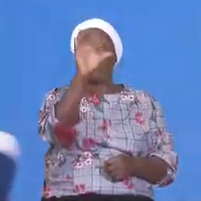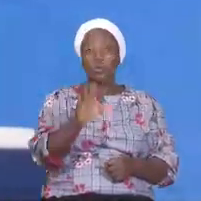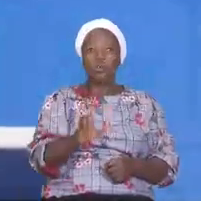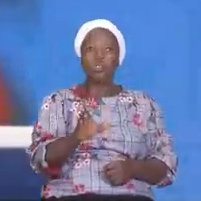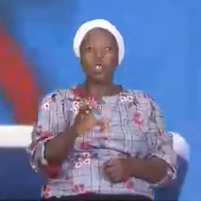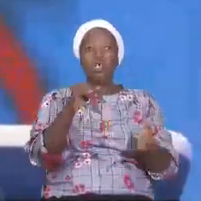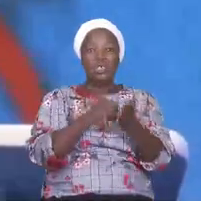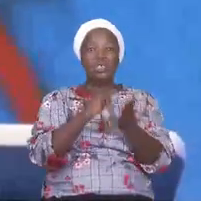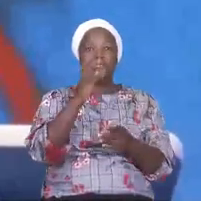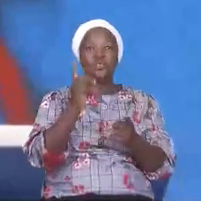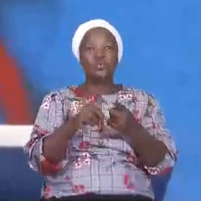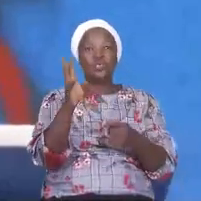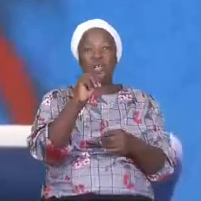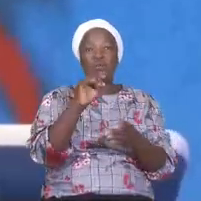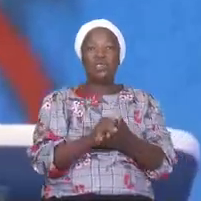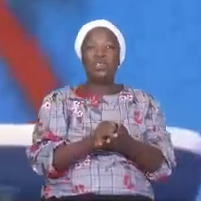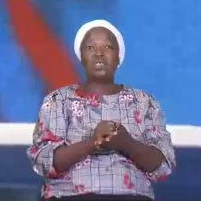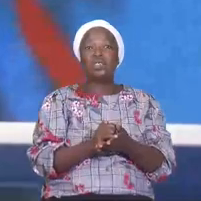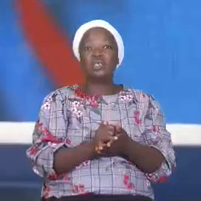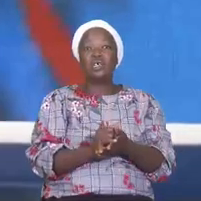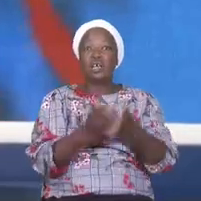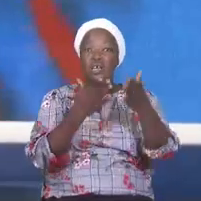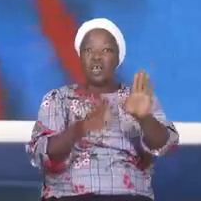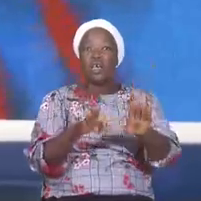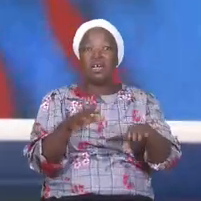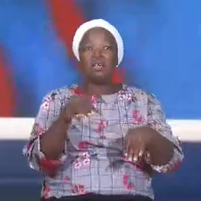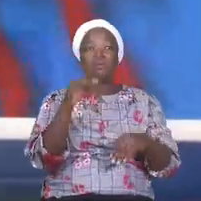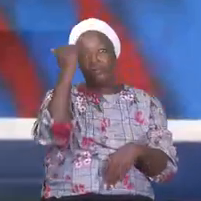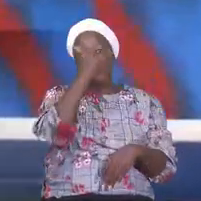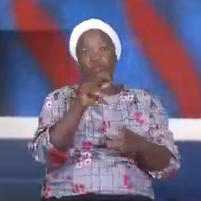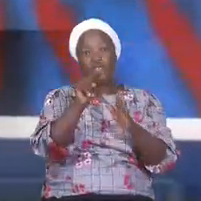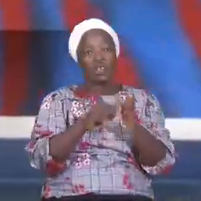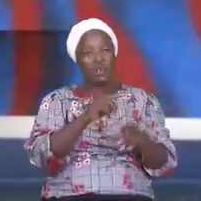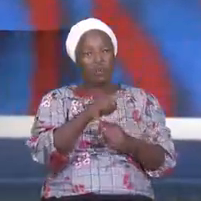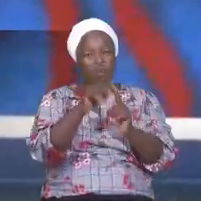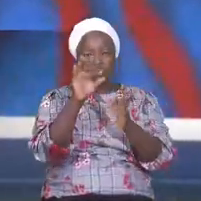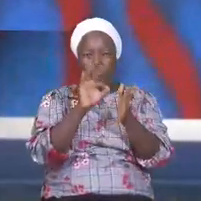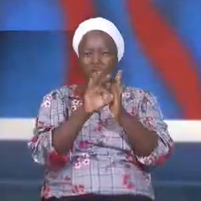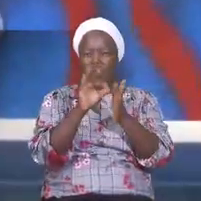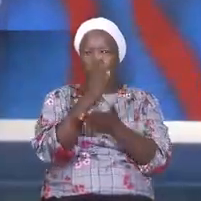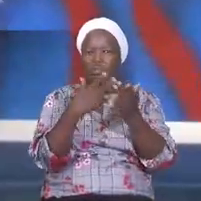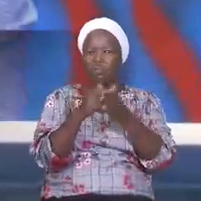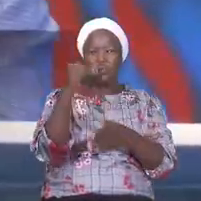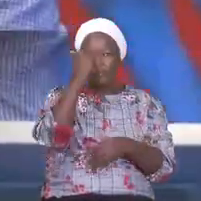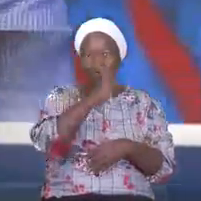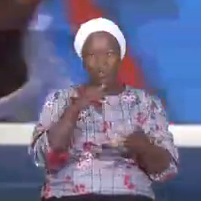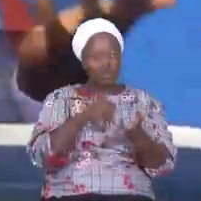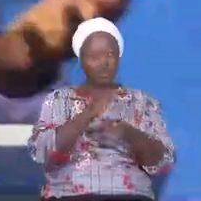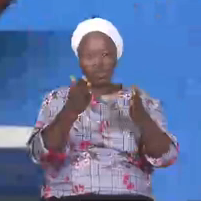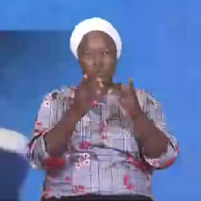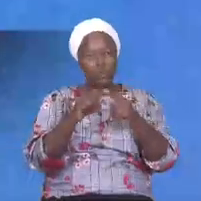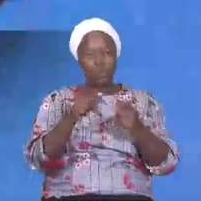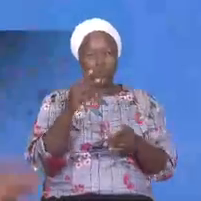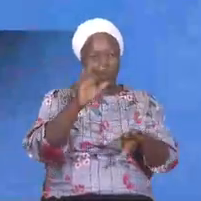Dieu. La prédication de la croix, c'est pour ceux qui périssent. Une